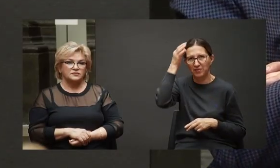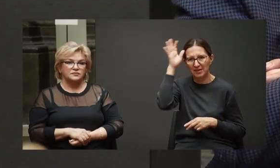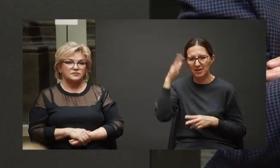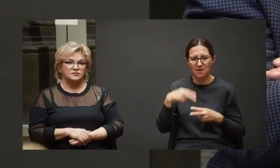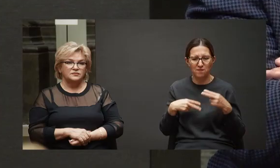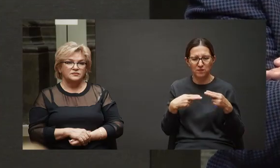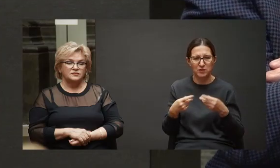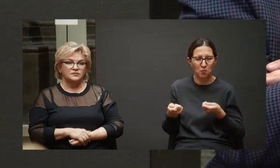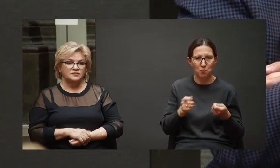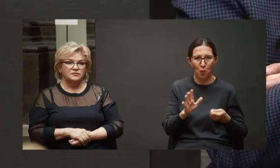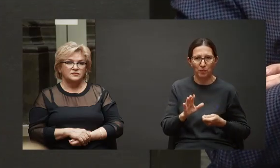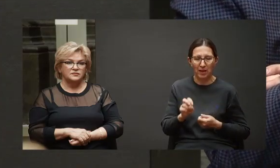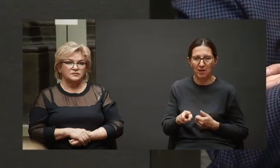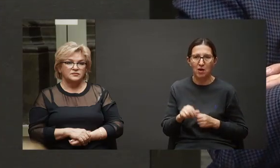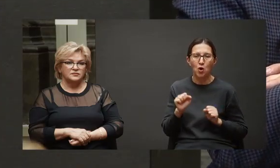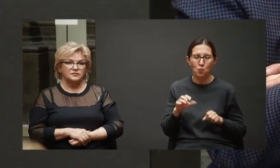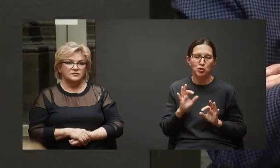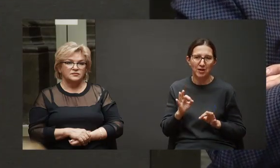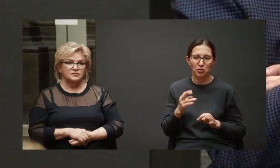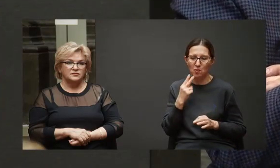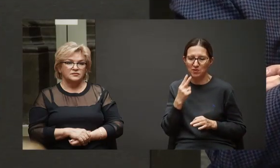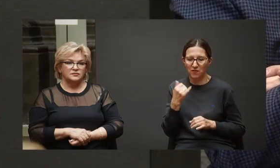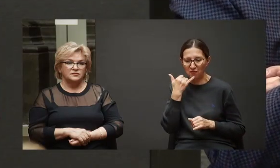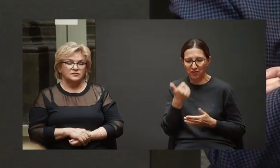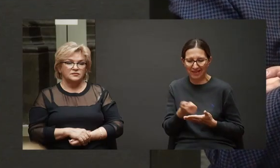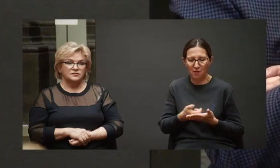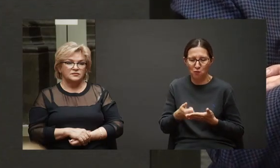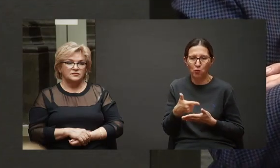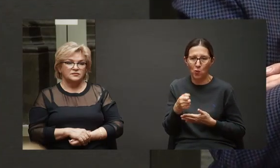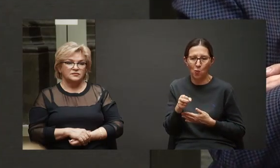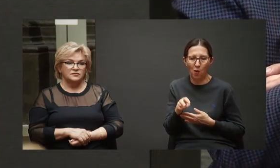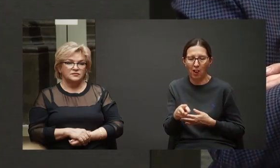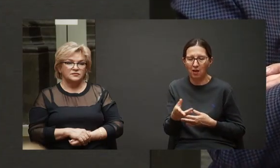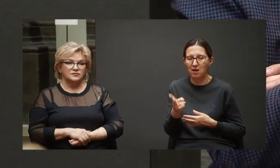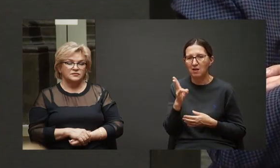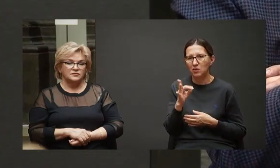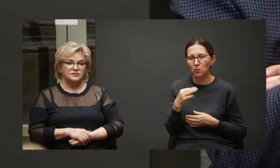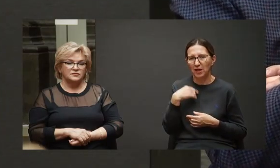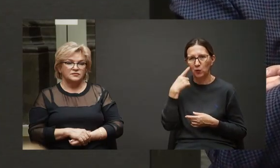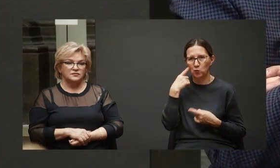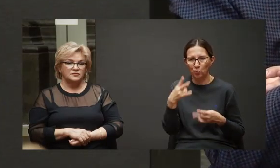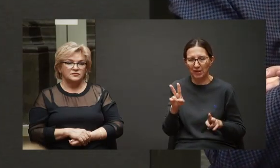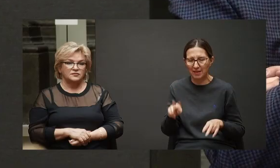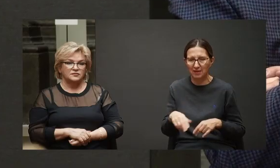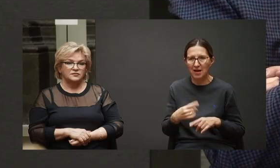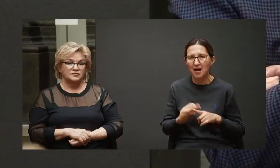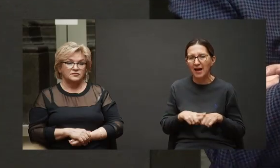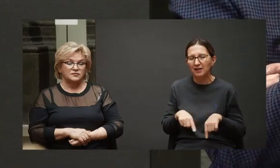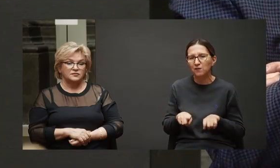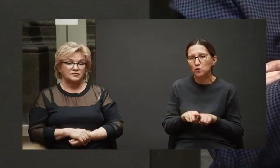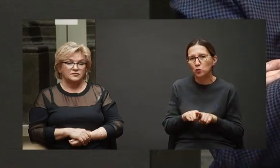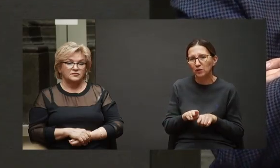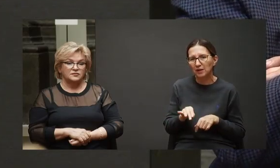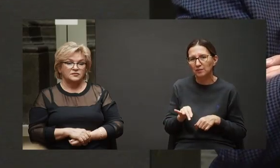поэтому можно, конечно, посмотреть в телефоне и в гугле, но, наверное, не надо. Это все-таки